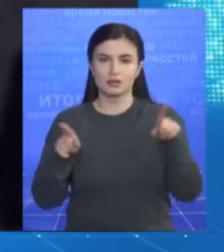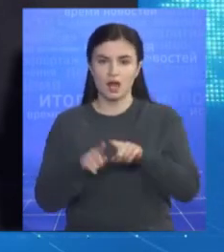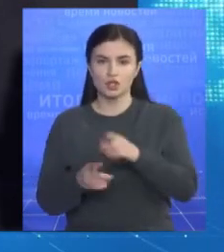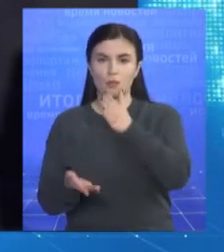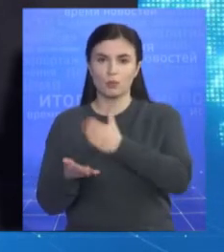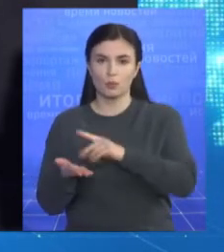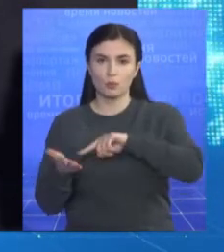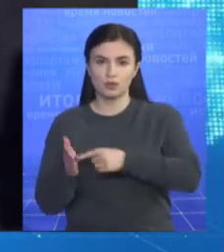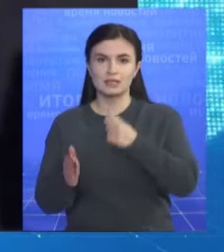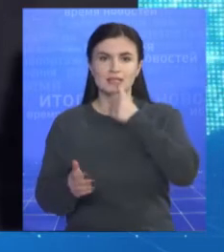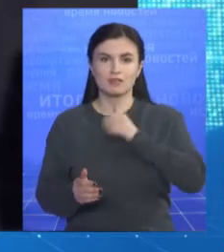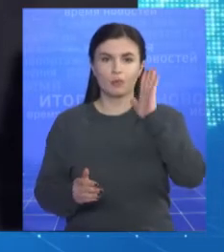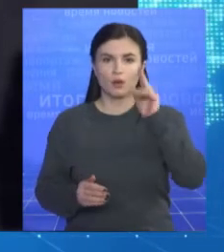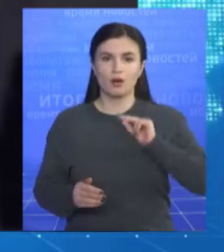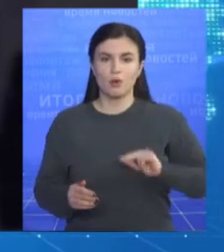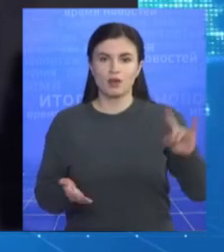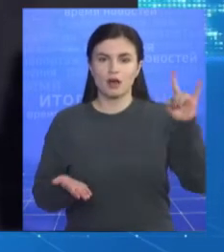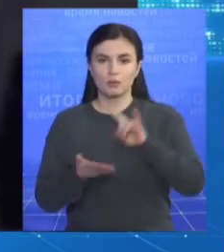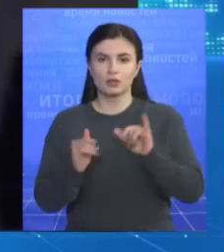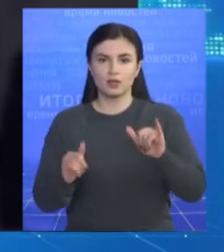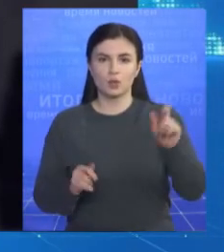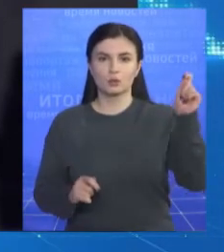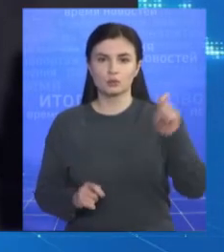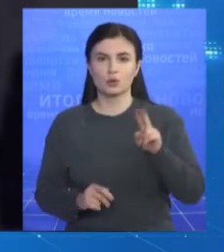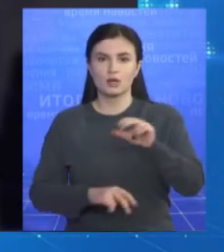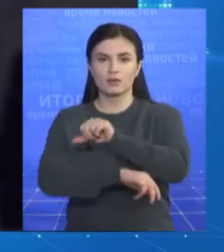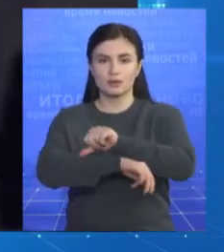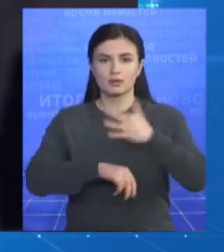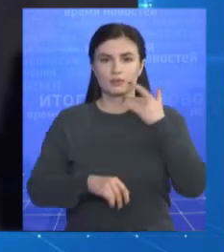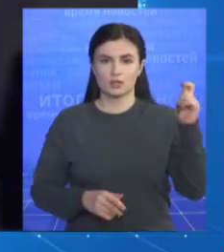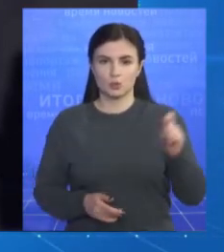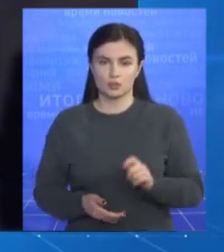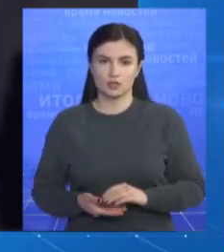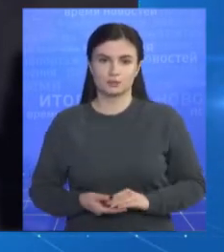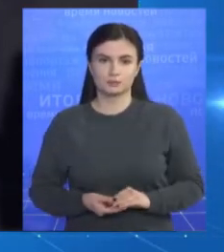Челябинске. Также пункт тестирования будет работать в аэропорту для туристов, которые вернутся из-за рубежа.